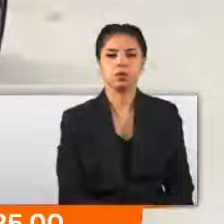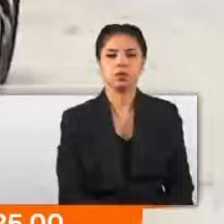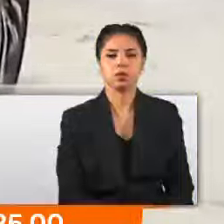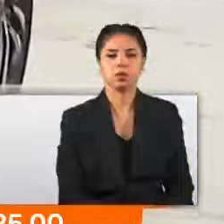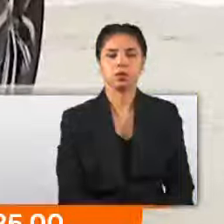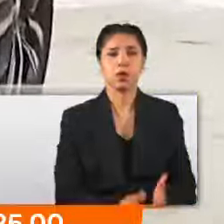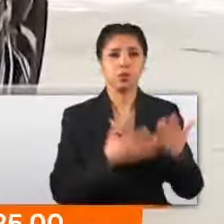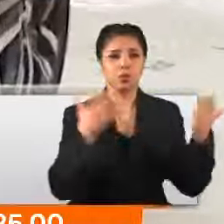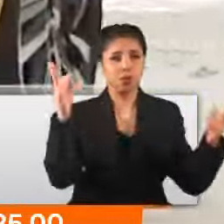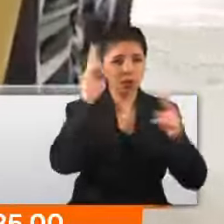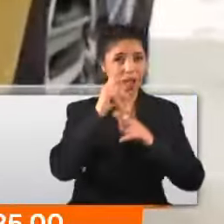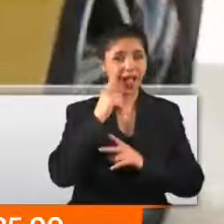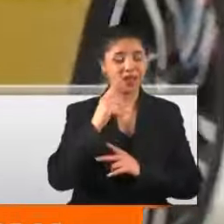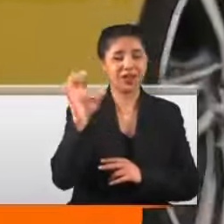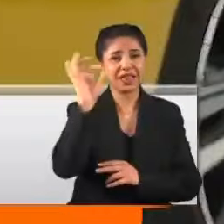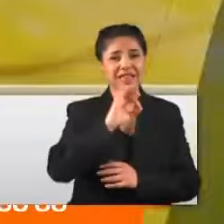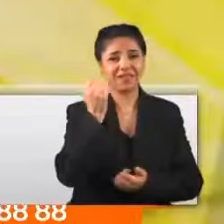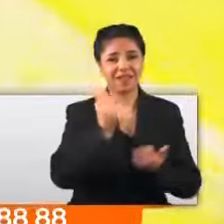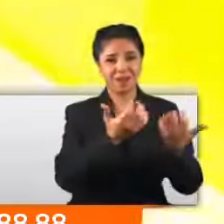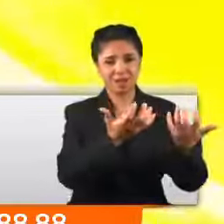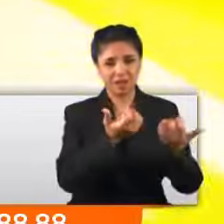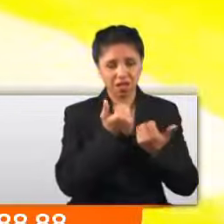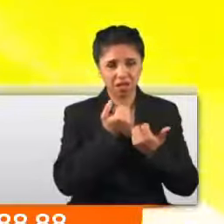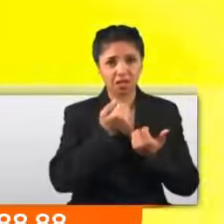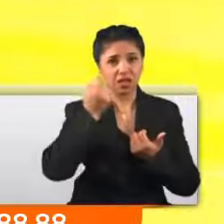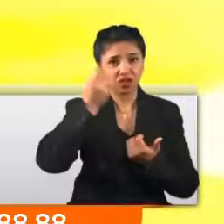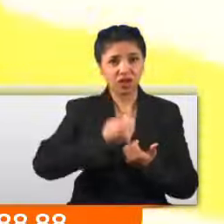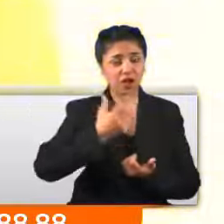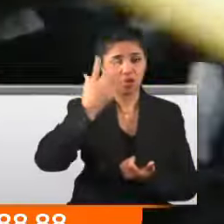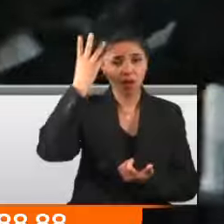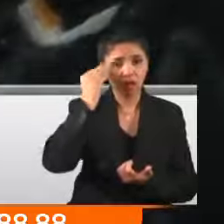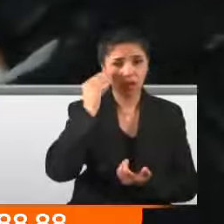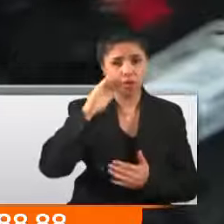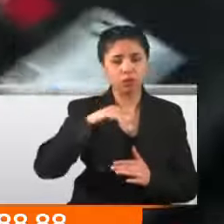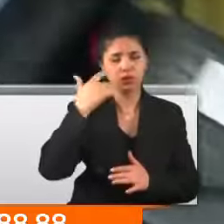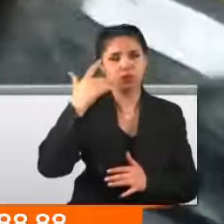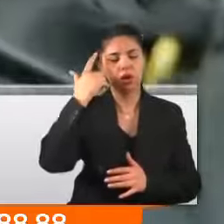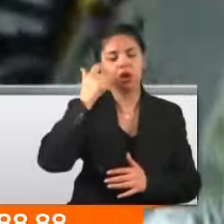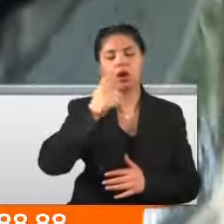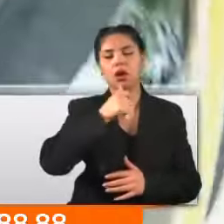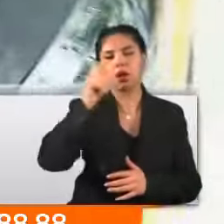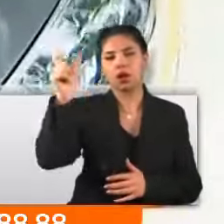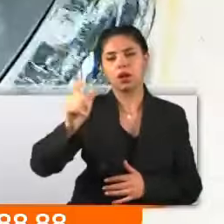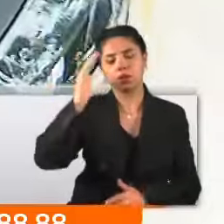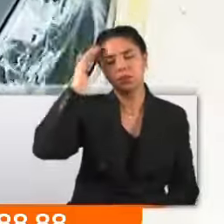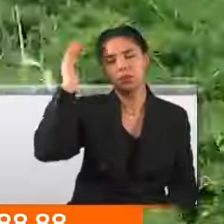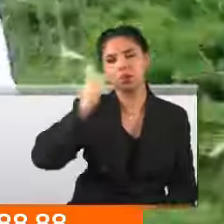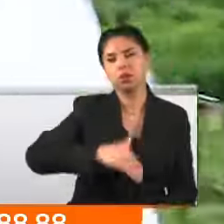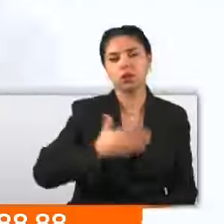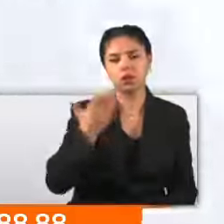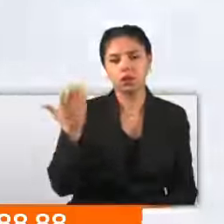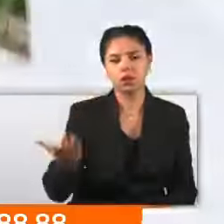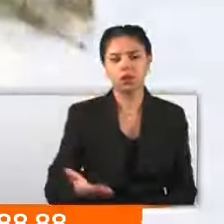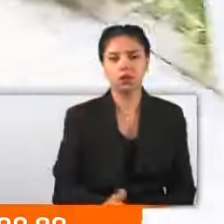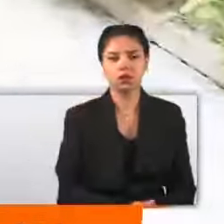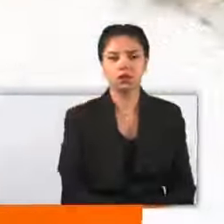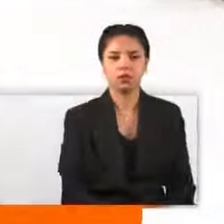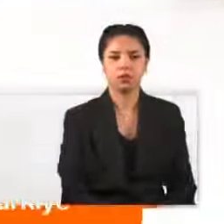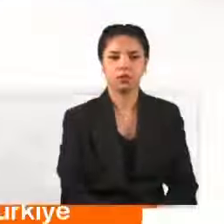Büyük hayallerle sıfır bir otomobil aldı. Gerçekleri öğrendikten sonra başından aşağı adeta kaynar su döküldü. Buradaki